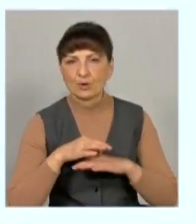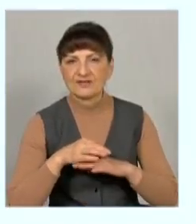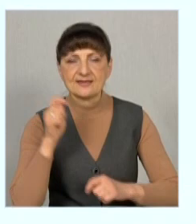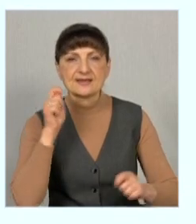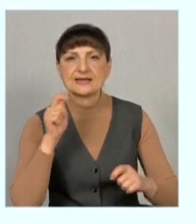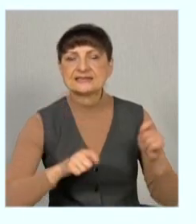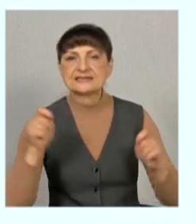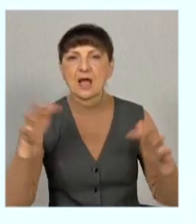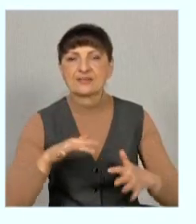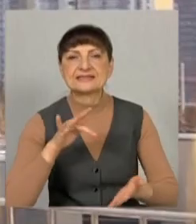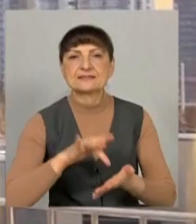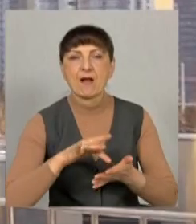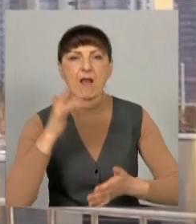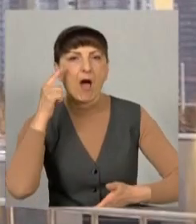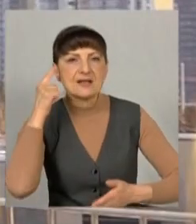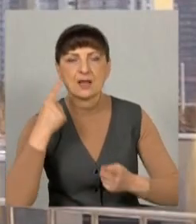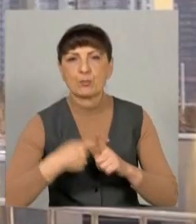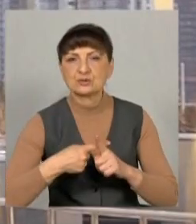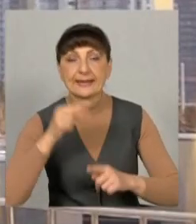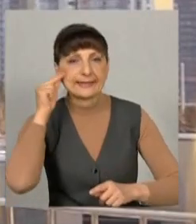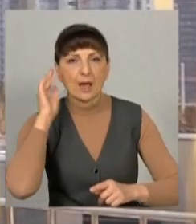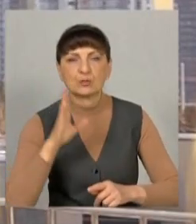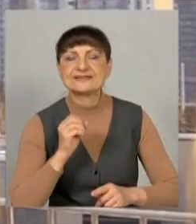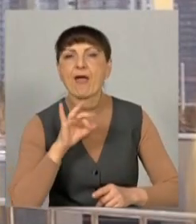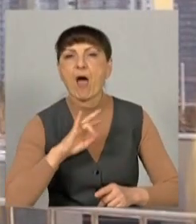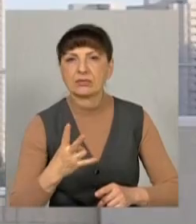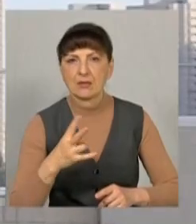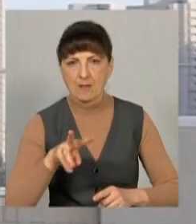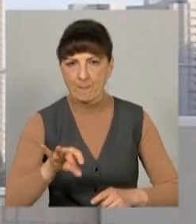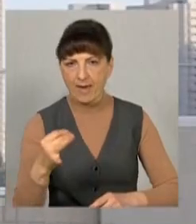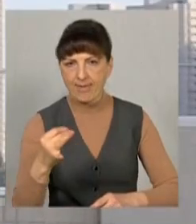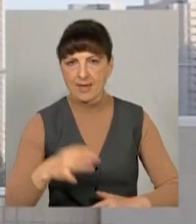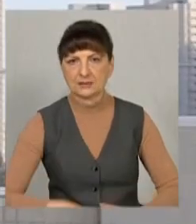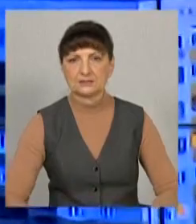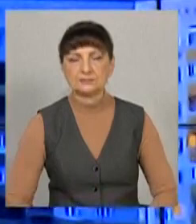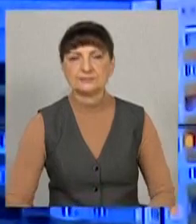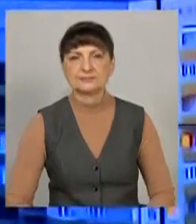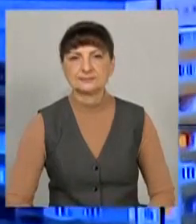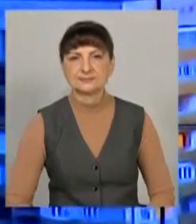саммита «Центральная Азия плюс Китай», который пройдет в Сиане в мае.